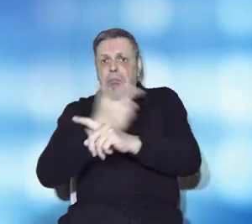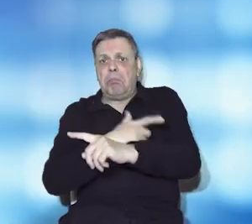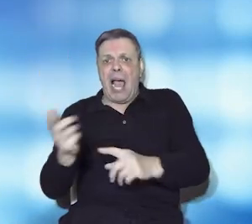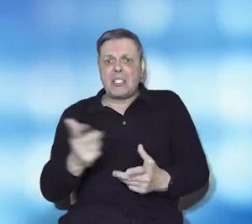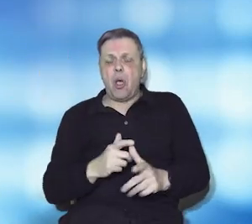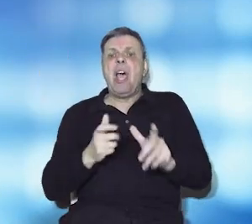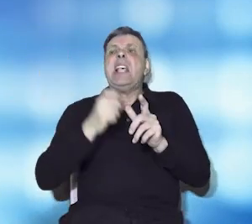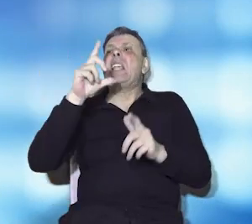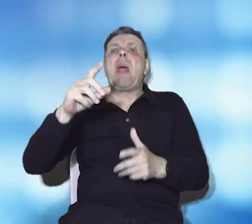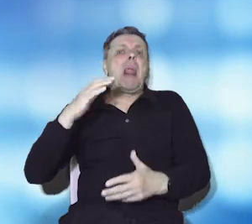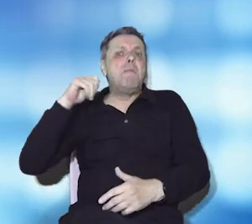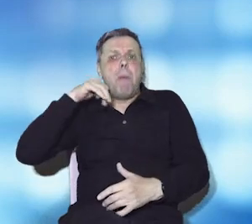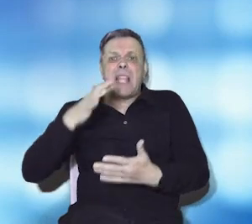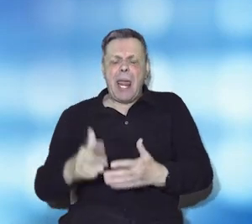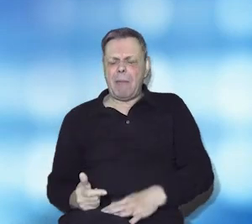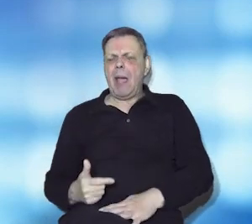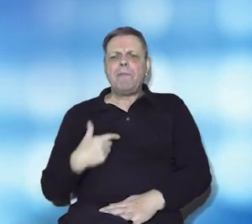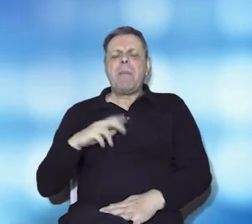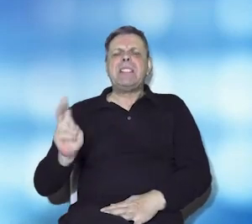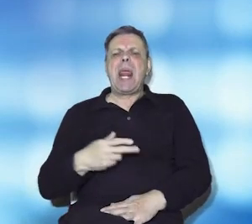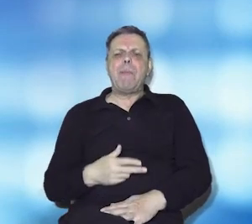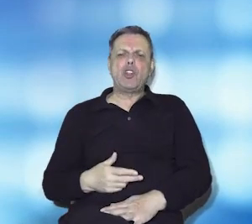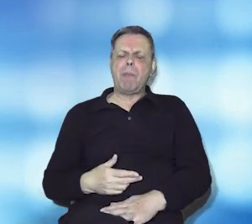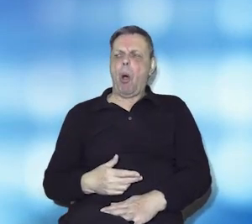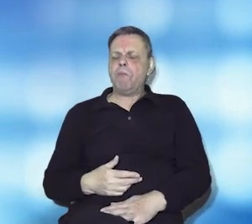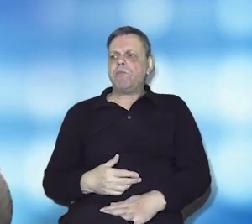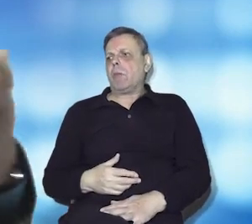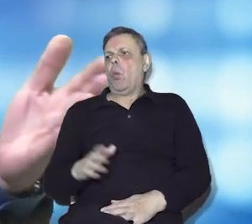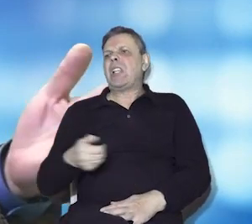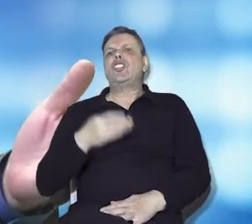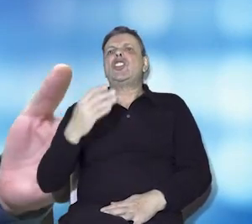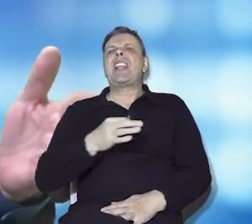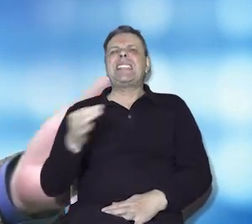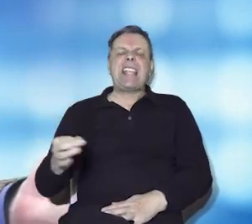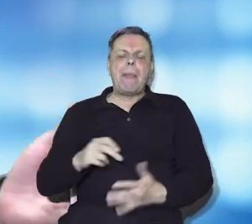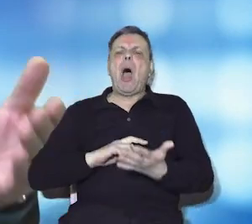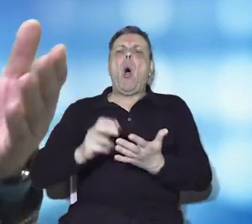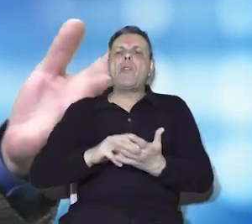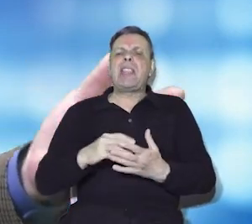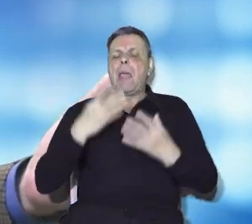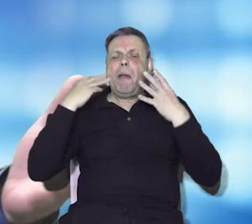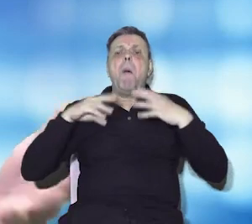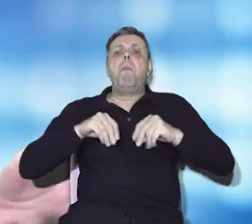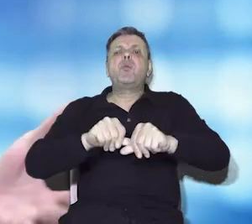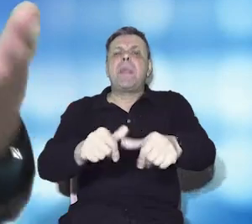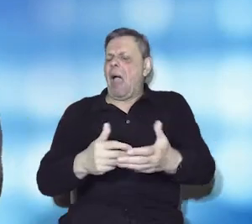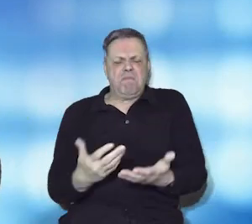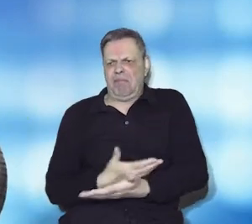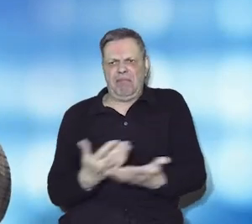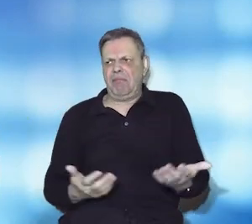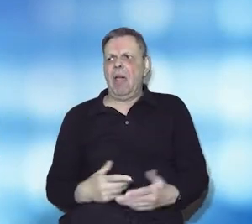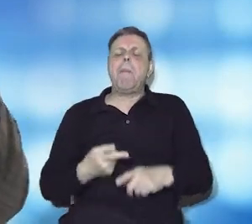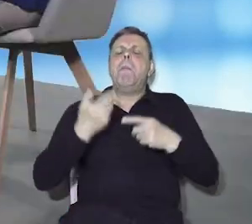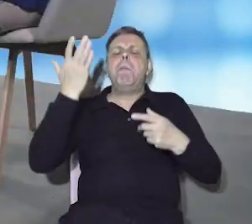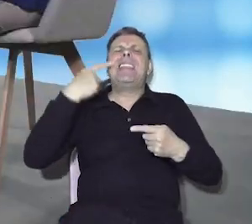ne možemo si priuštiti 40 dana hodanja po pustinji i biti izoliran od svega i svačega, od bilo kakvih vijesti, sam